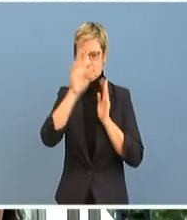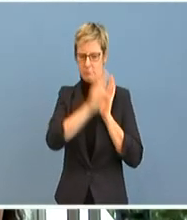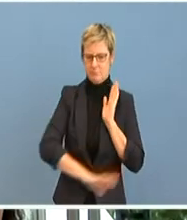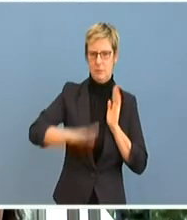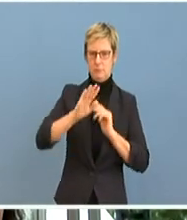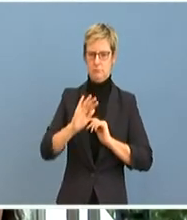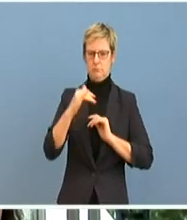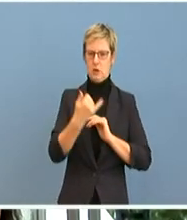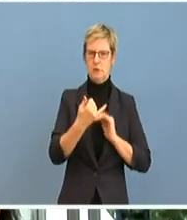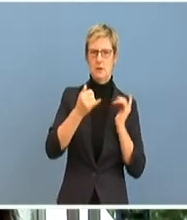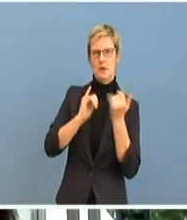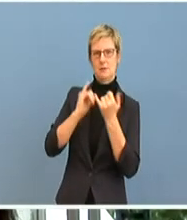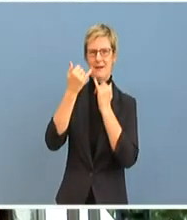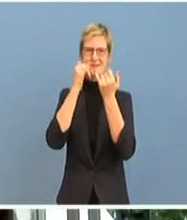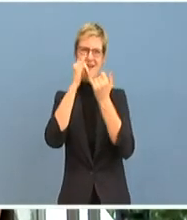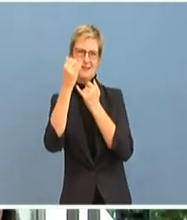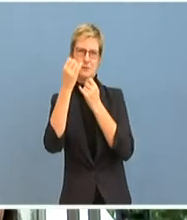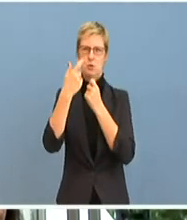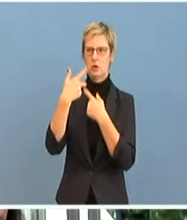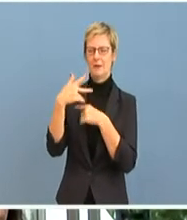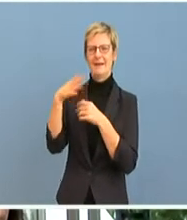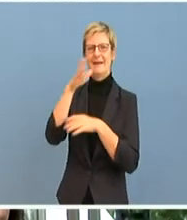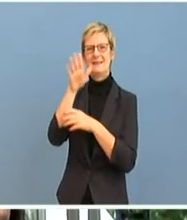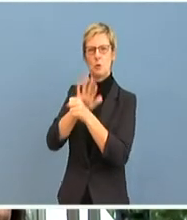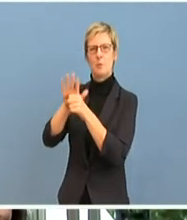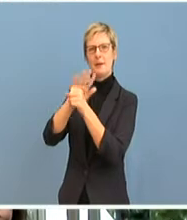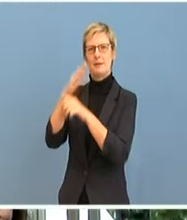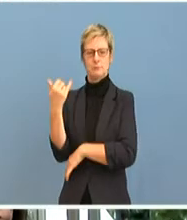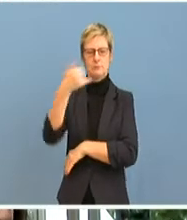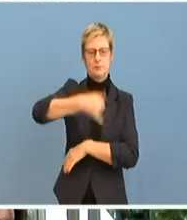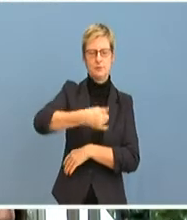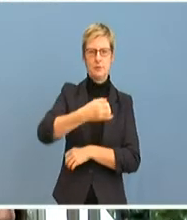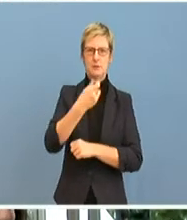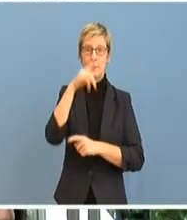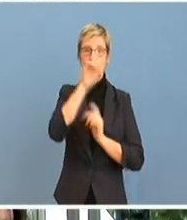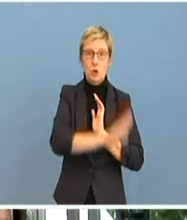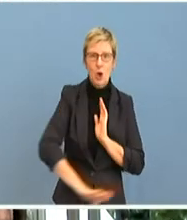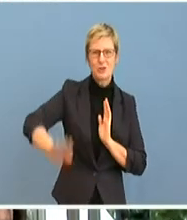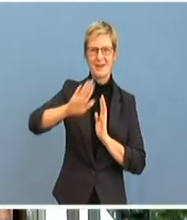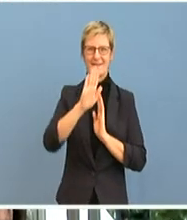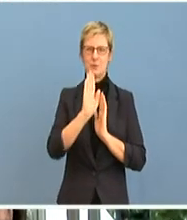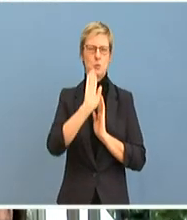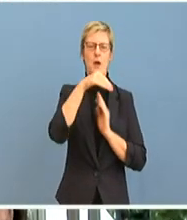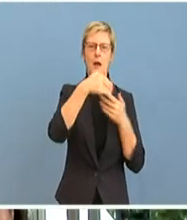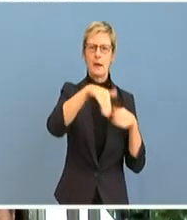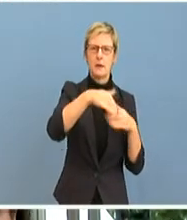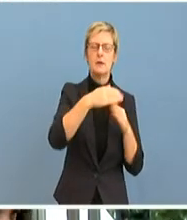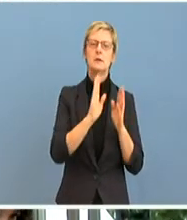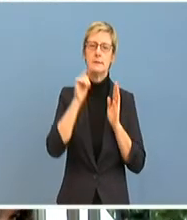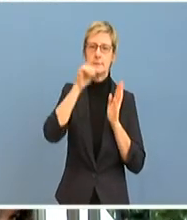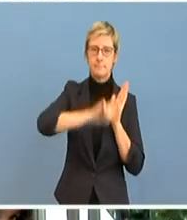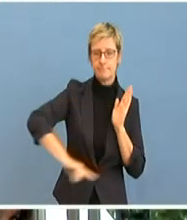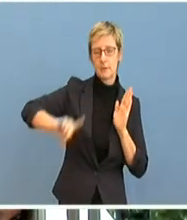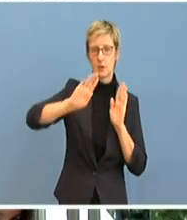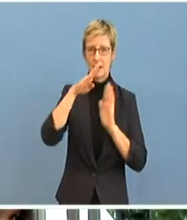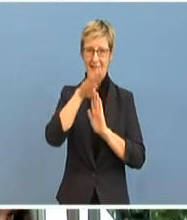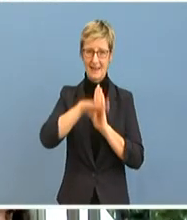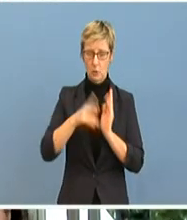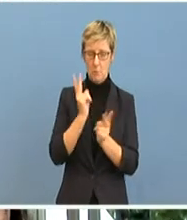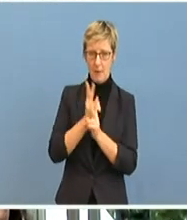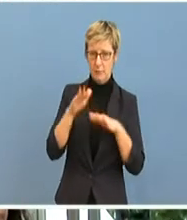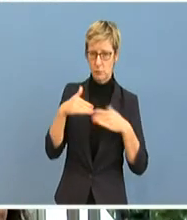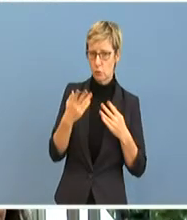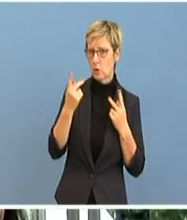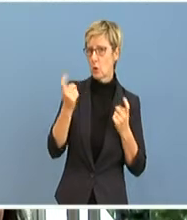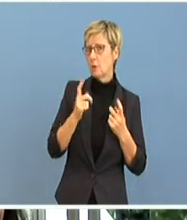und aus Risikogebieten kommen. Ist darüber im Corona-Kabinett gesprochen worden? Ist da eine Änderung gegenüber den bisherigen Regelungen zu